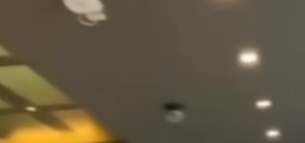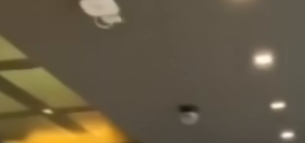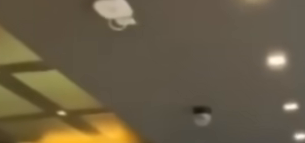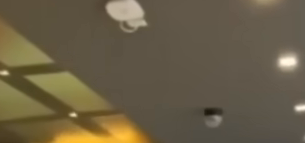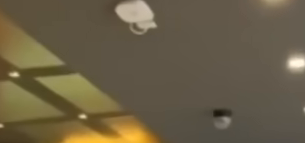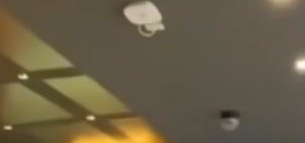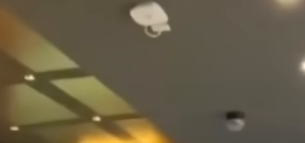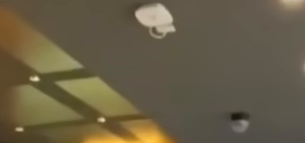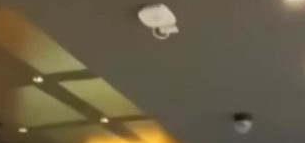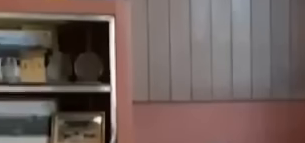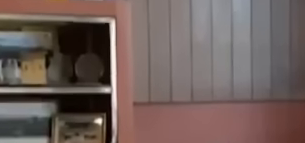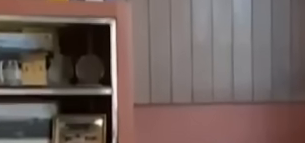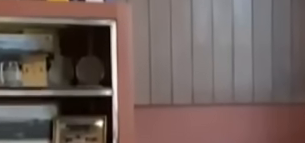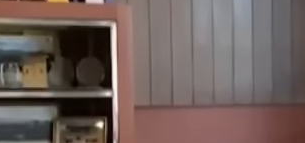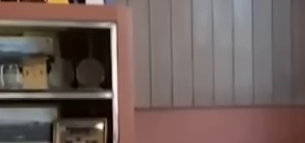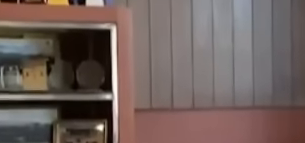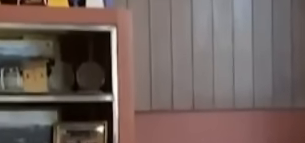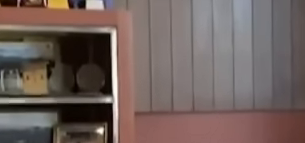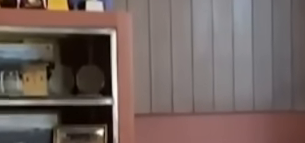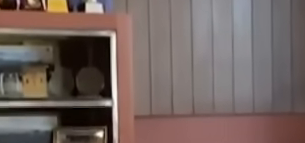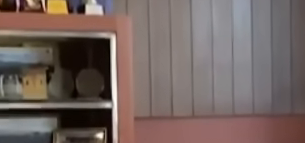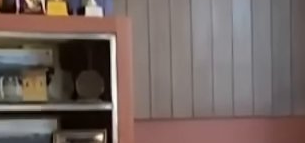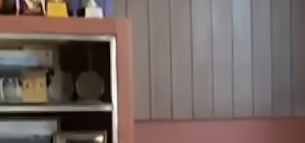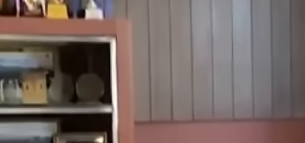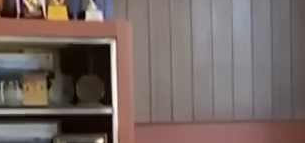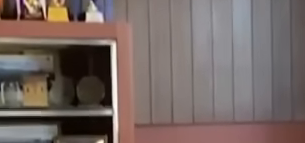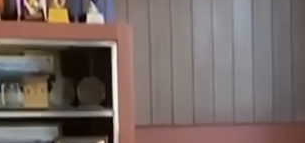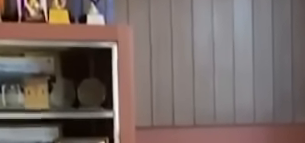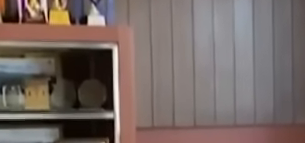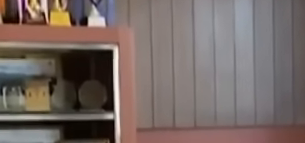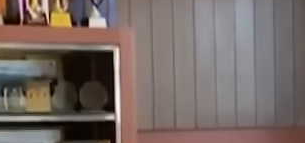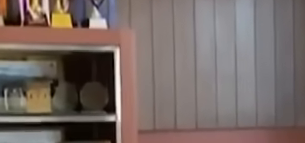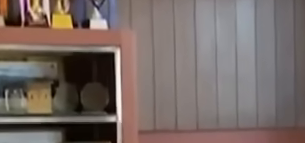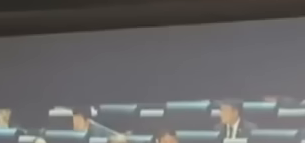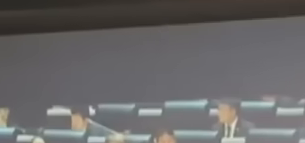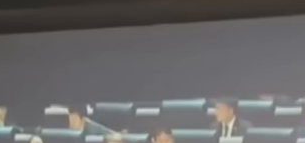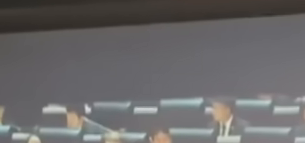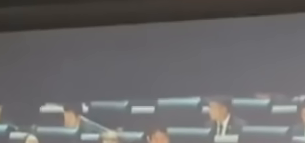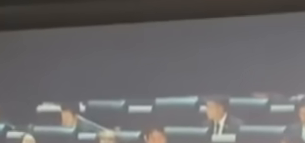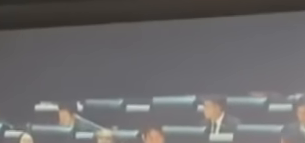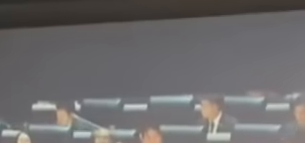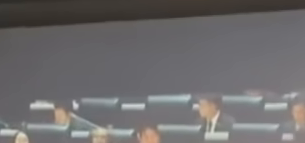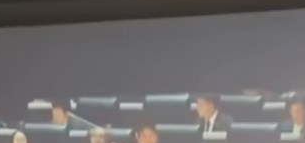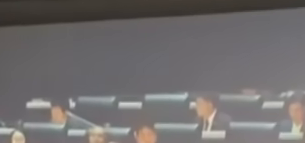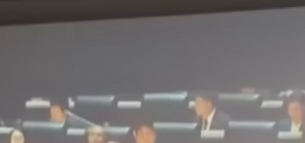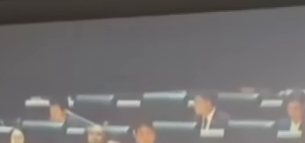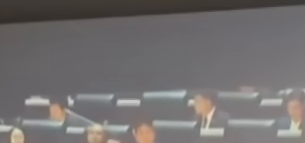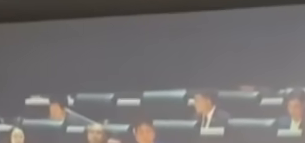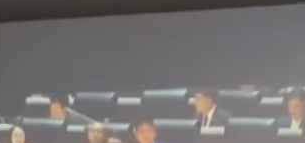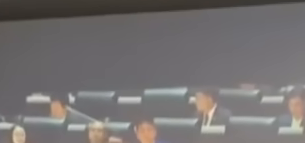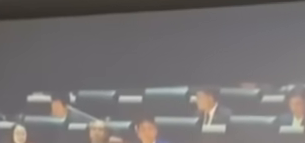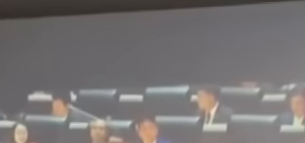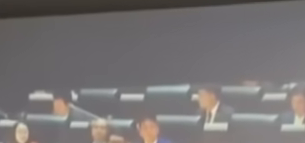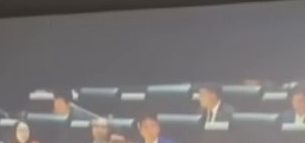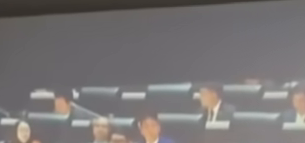ลยหรือเปล่านะฮะ ใช่คือนี่เป็นบรรยากาศของวันนี้นะคะแต่ว่าที่มช.ที่เชียงใหม่คุณผู้ชมเขามีบรรยากาศต่อเนื่องตั้งแต่เมื่อวานแล้วนะคะเมื่อวานนี้เห็นบอกเขามีการนัดเจ